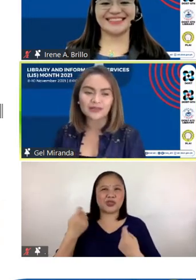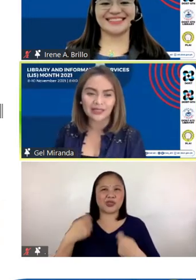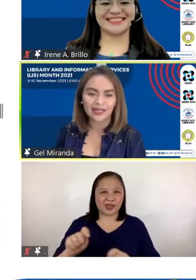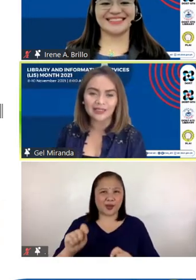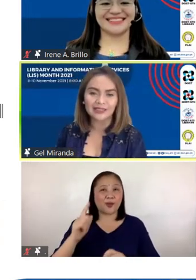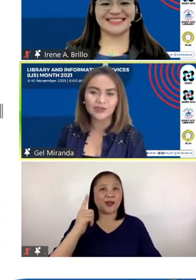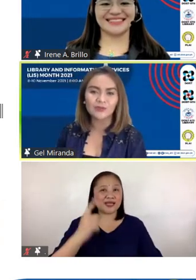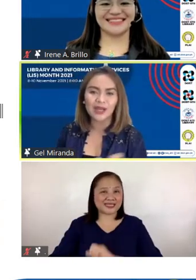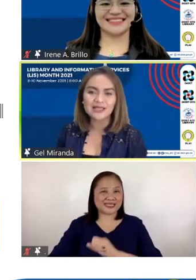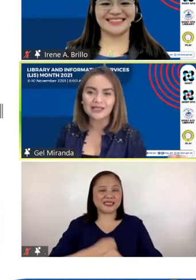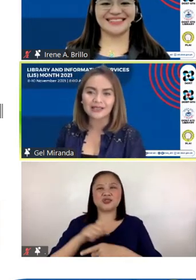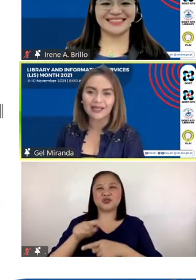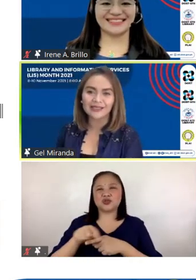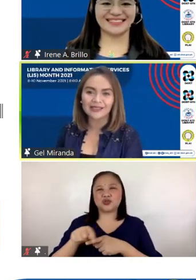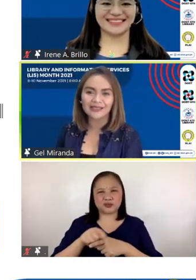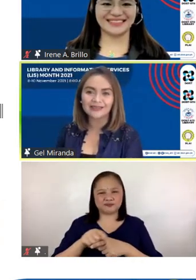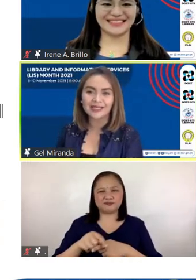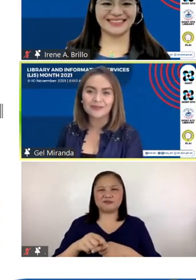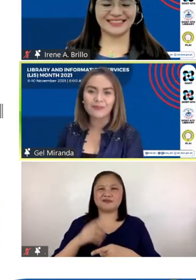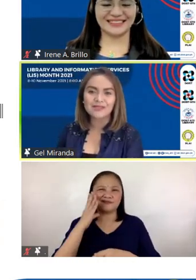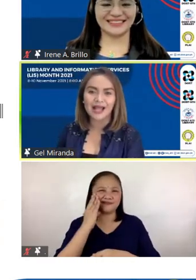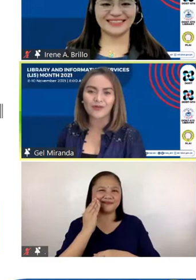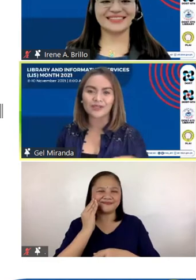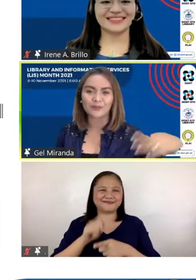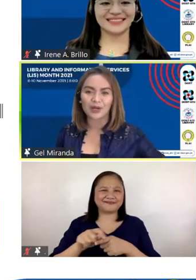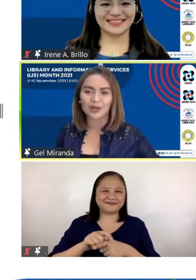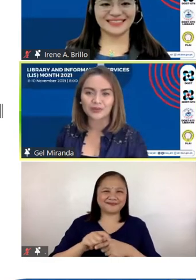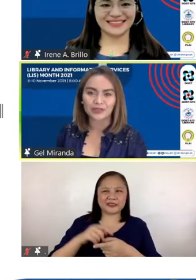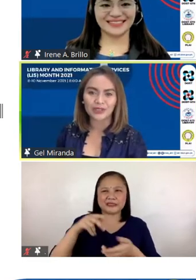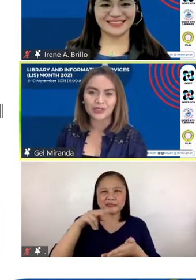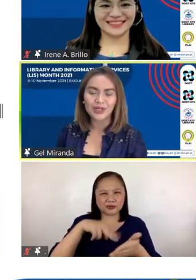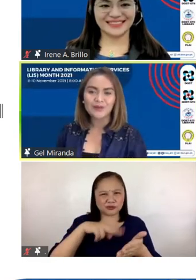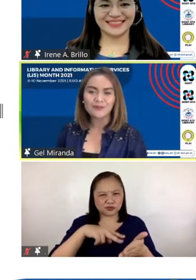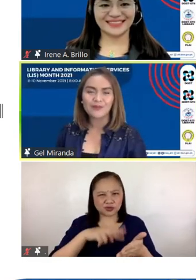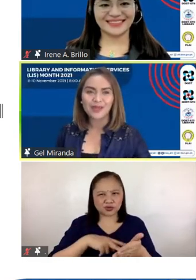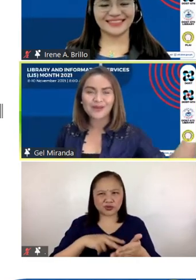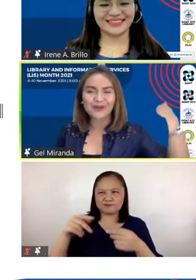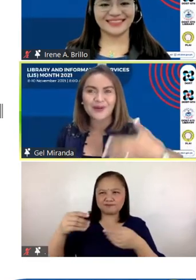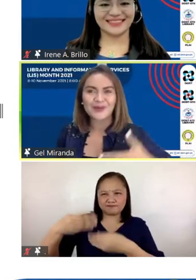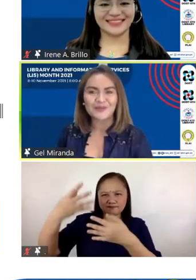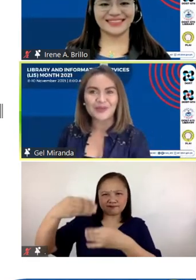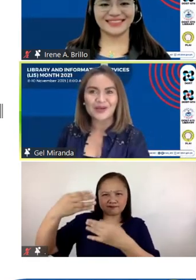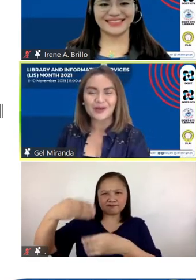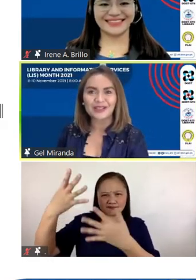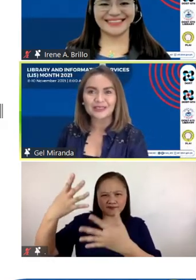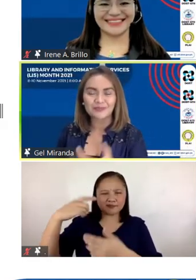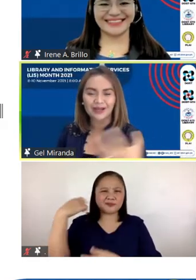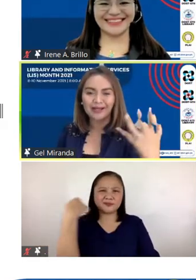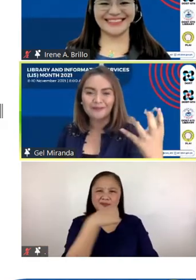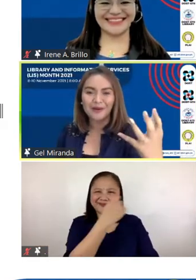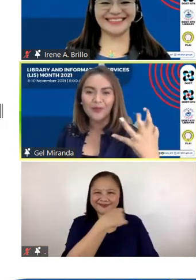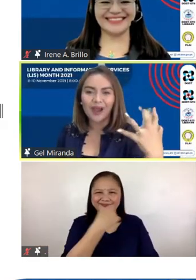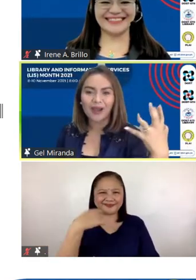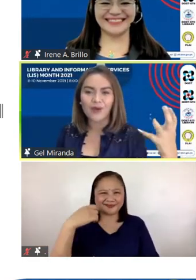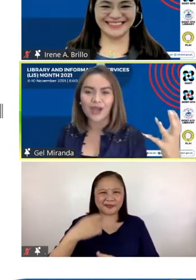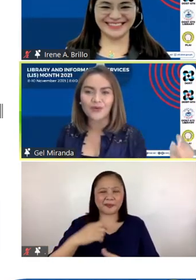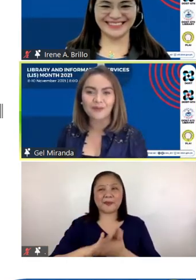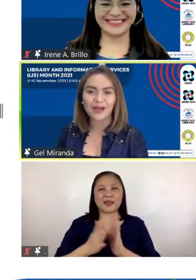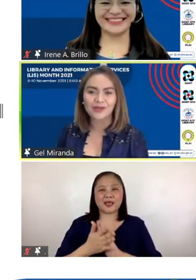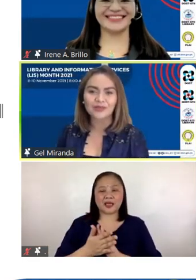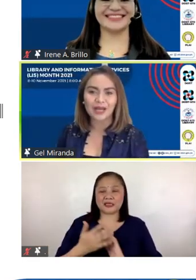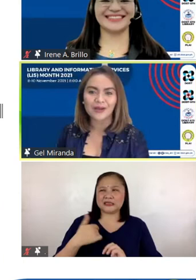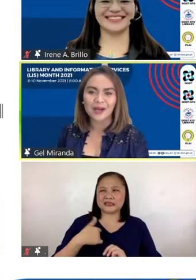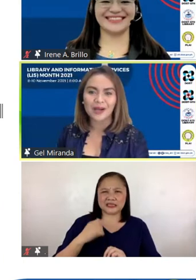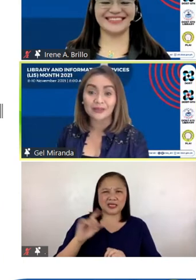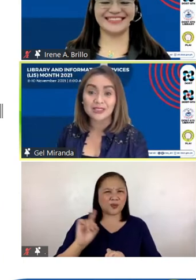akong nag-training, dumaan sa training, nagbabasa ako ng prompter, minimakeup ako ng makeup artist para lang makuha ko ano nga